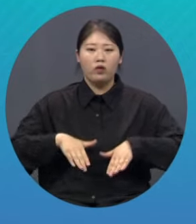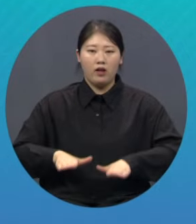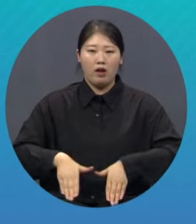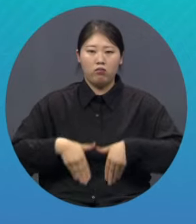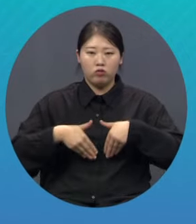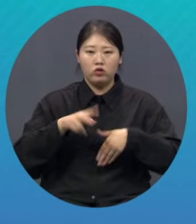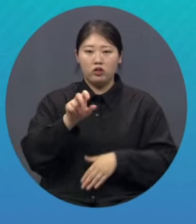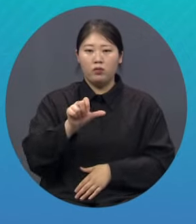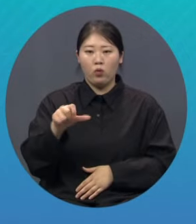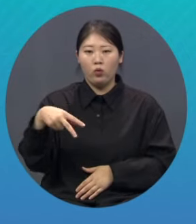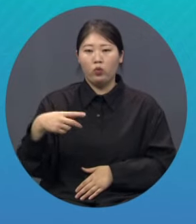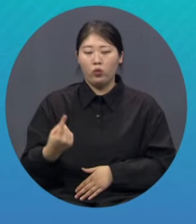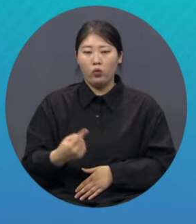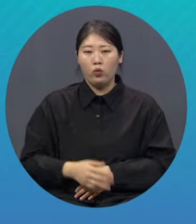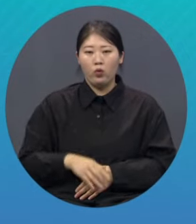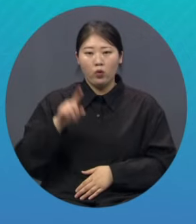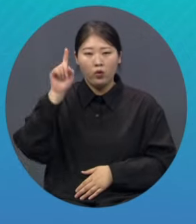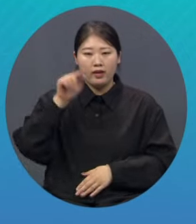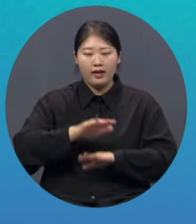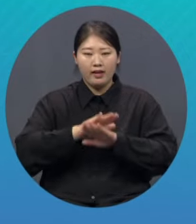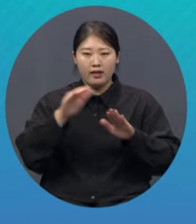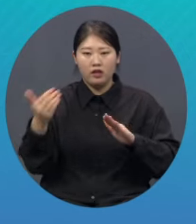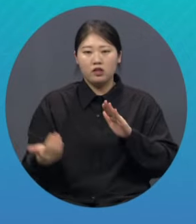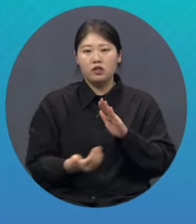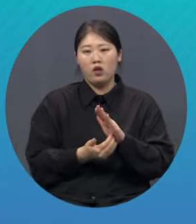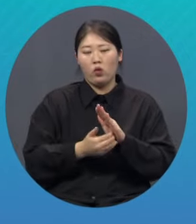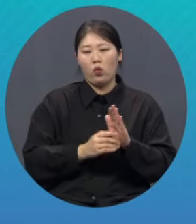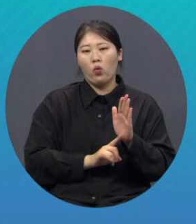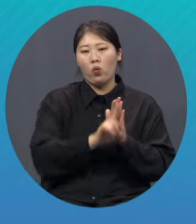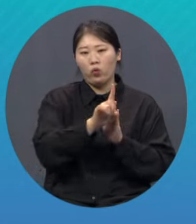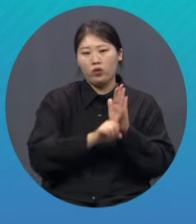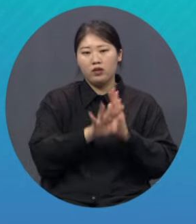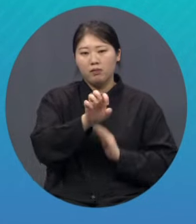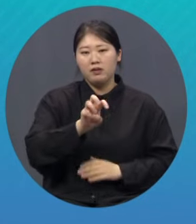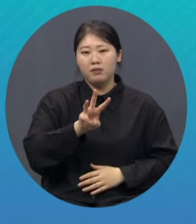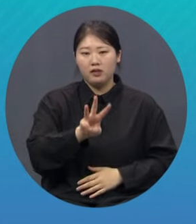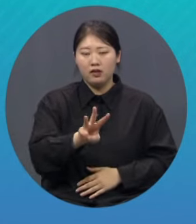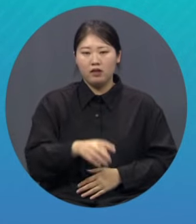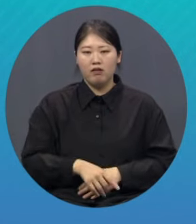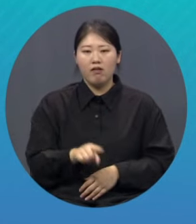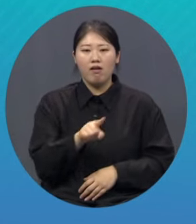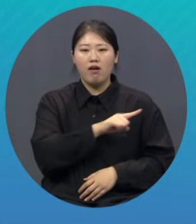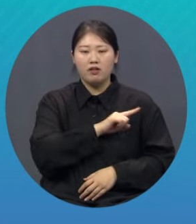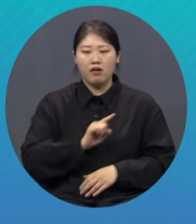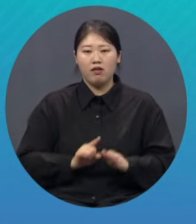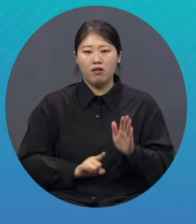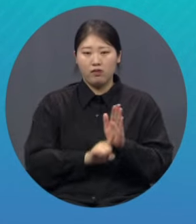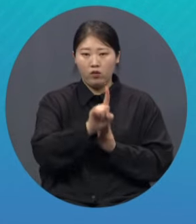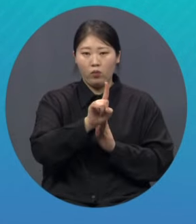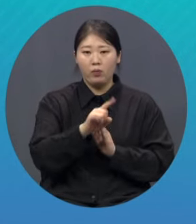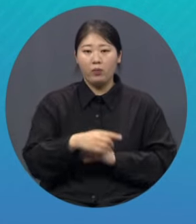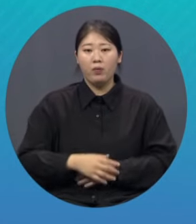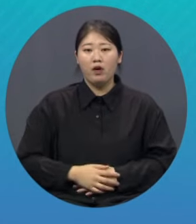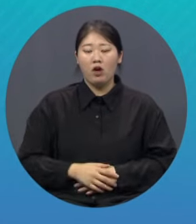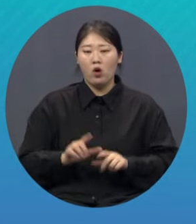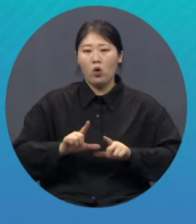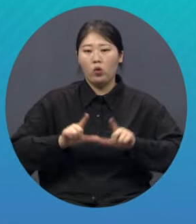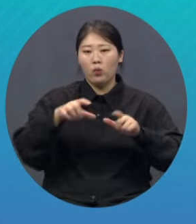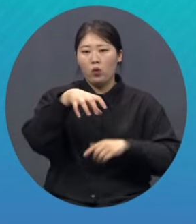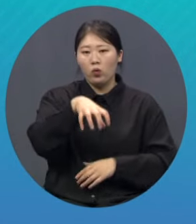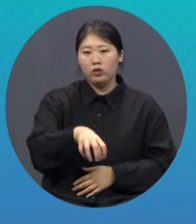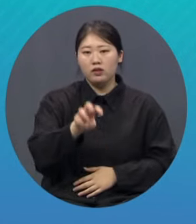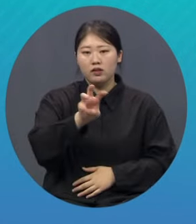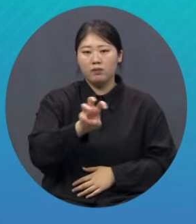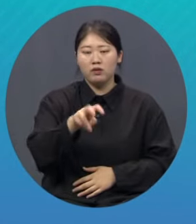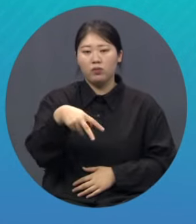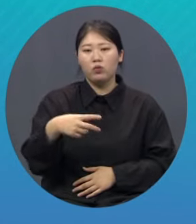시작하겠고요 내일 낮 출고 기온은 북부지역이 34도까지 오르면서 가장 높겠습니다 동부 지역 30도 남부 지역